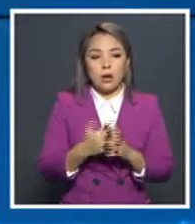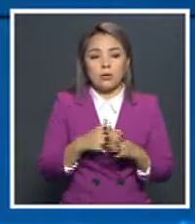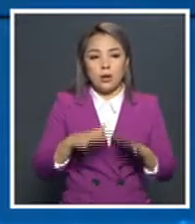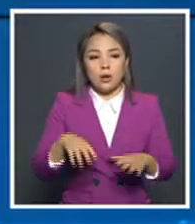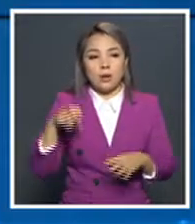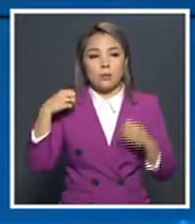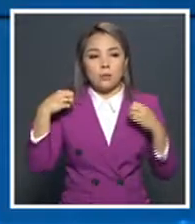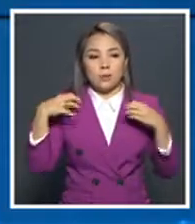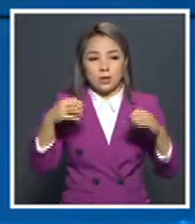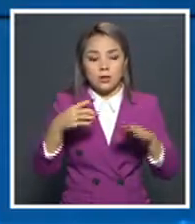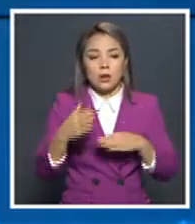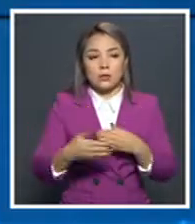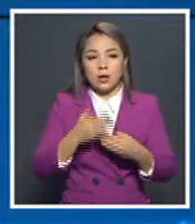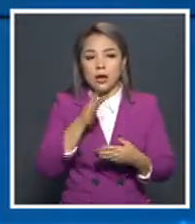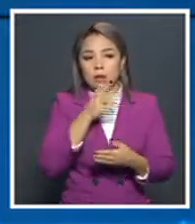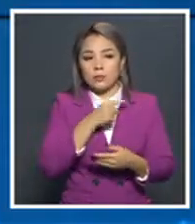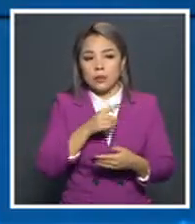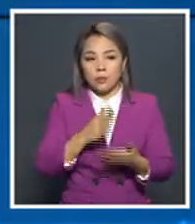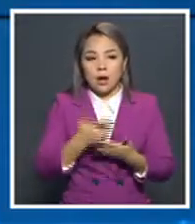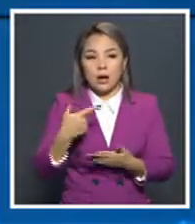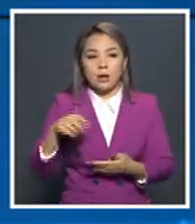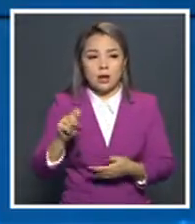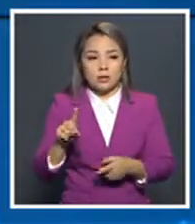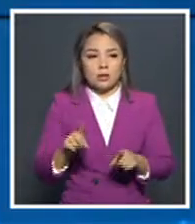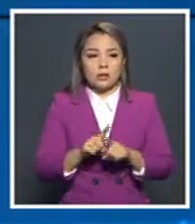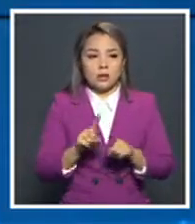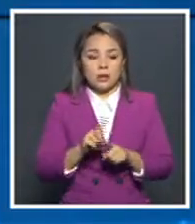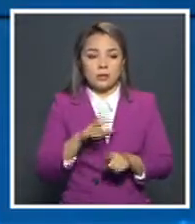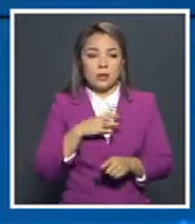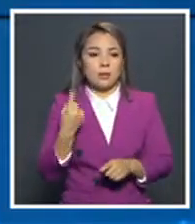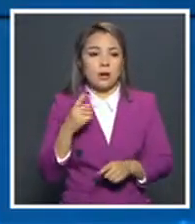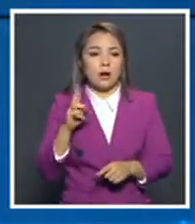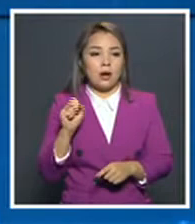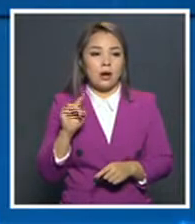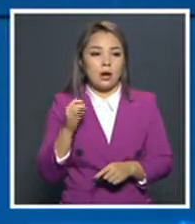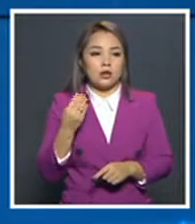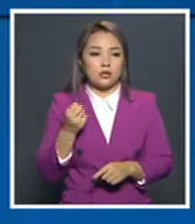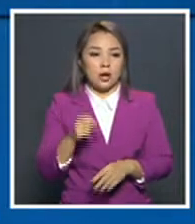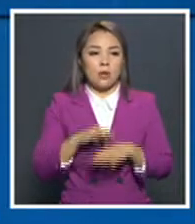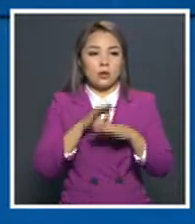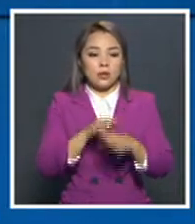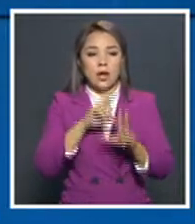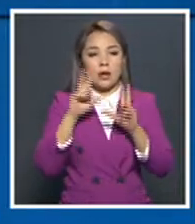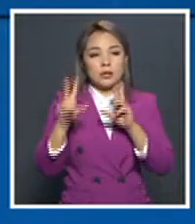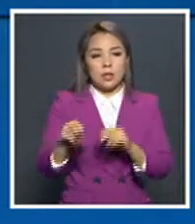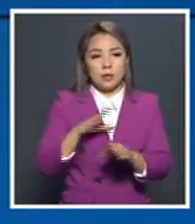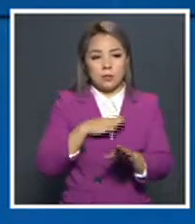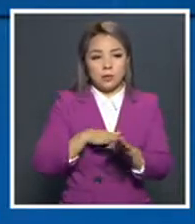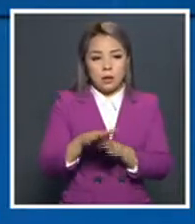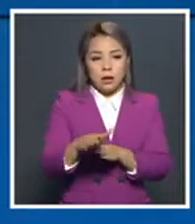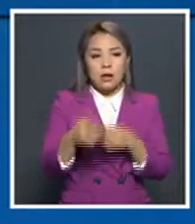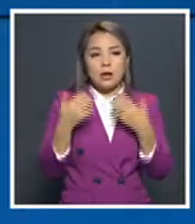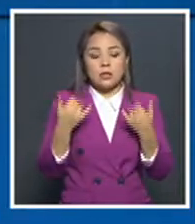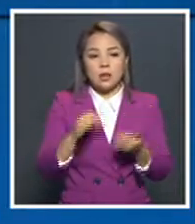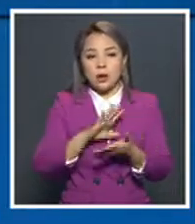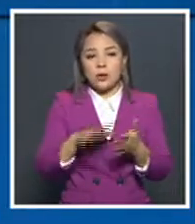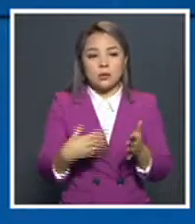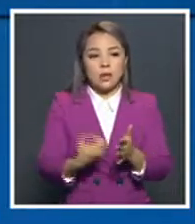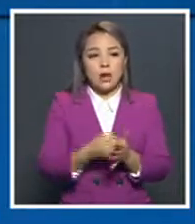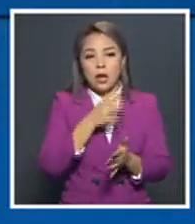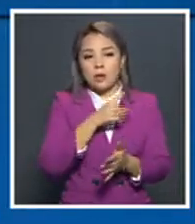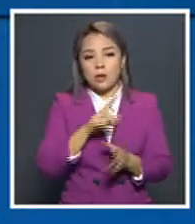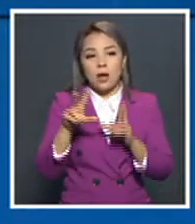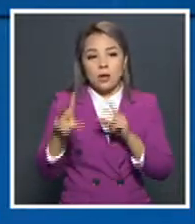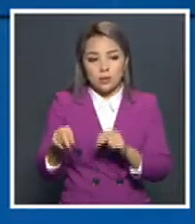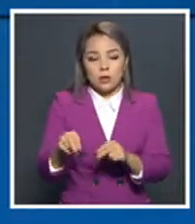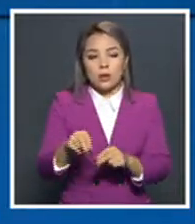өзі жуырда тартылған, ал газды әкімдік өкілдері 1 қарашаға дейін өткізіп береміз деп сендірген. Дегенмен әлі күнге дейін ол